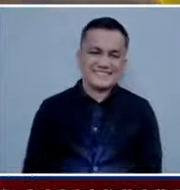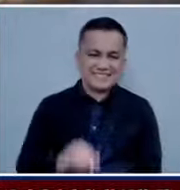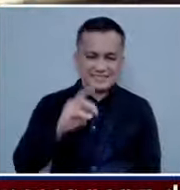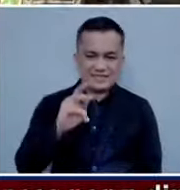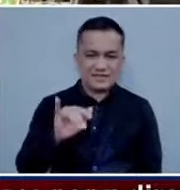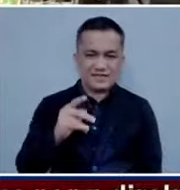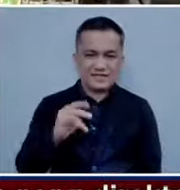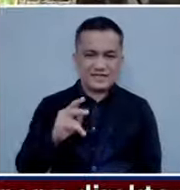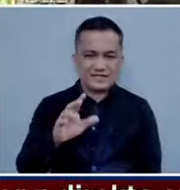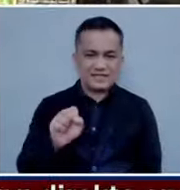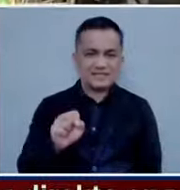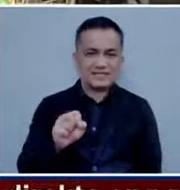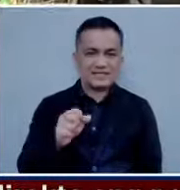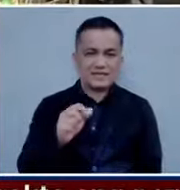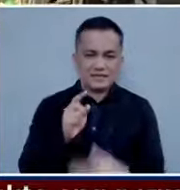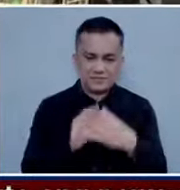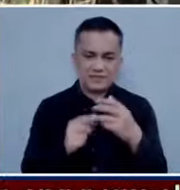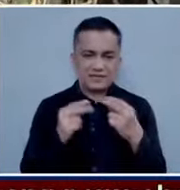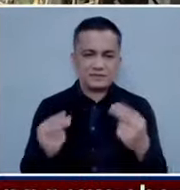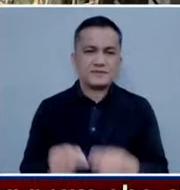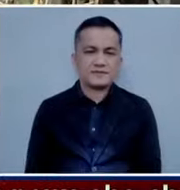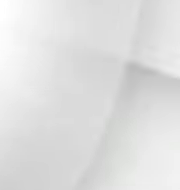Hernaez, ABS-CBN News.